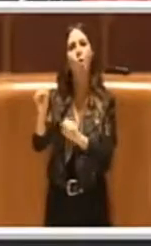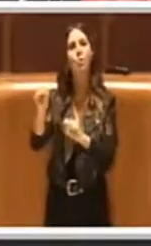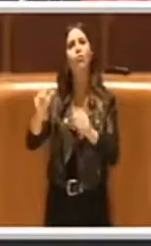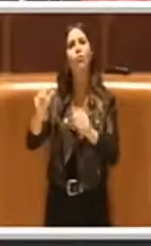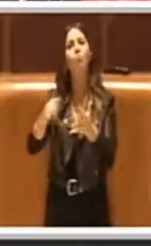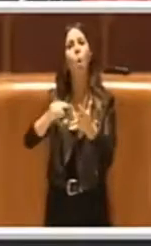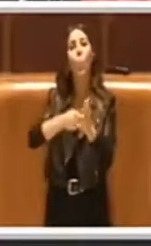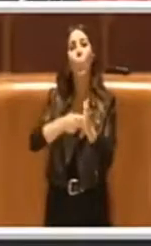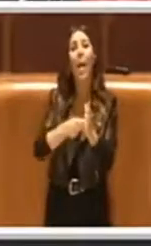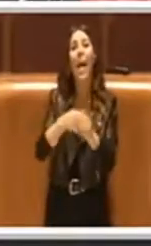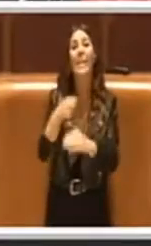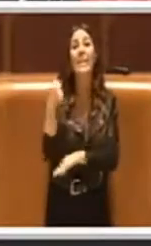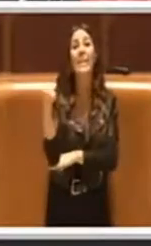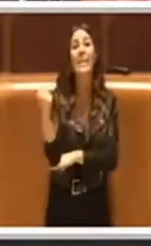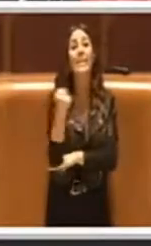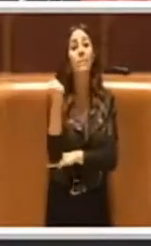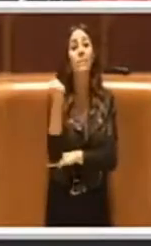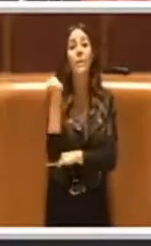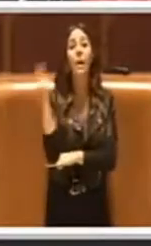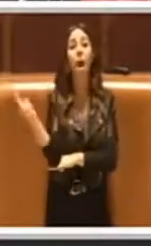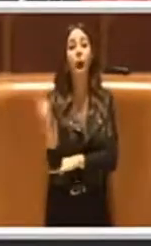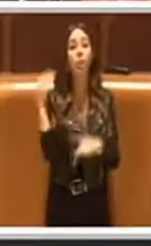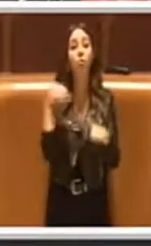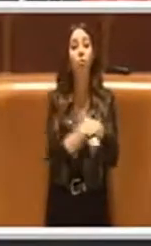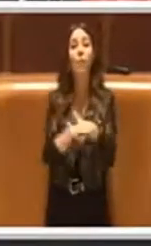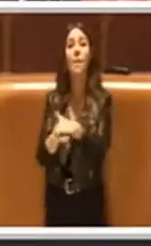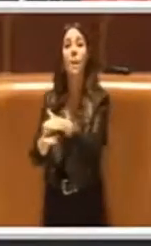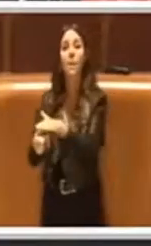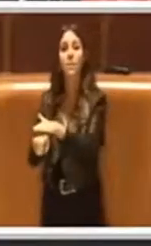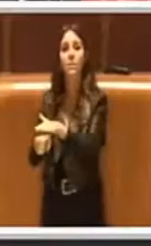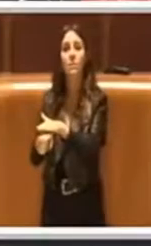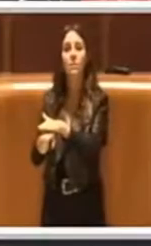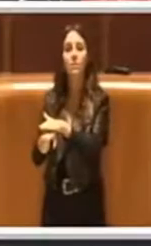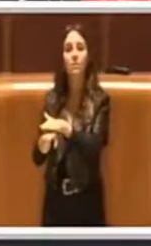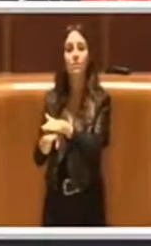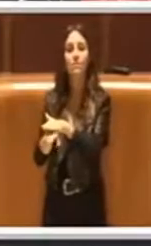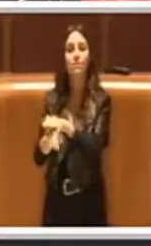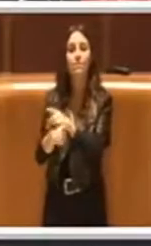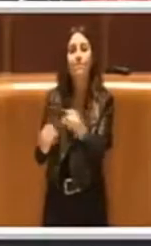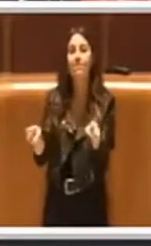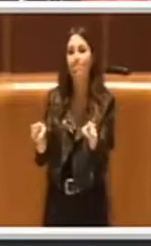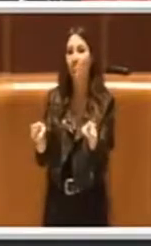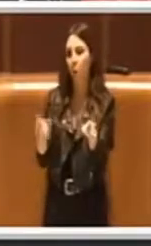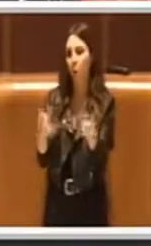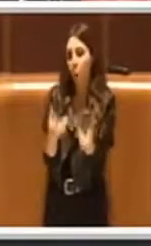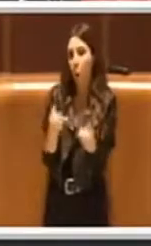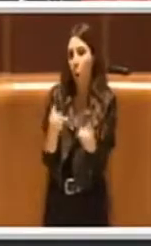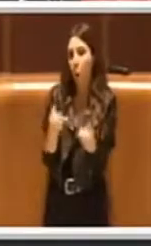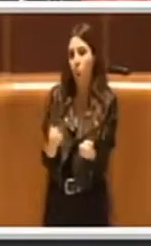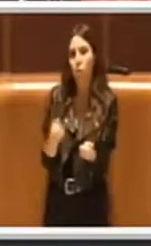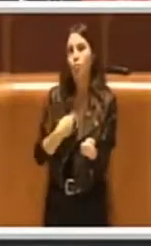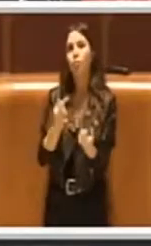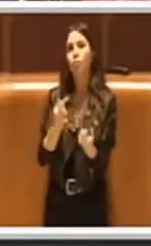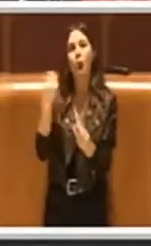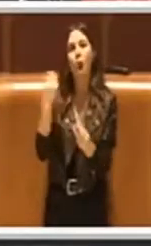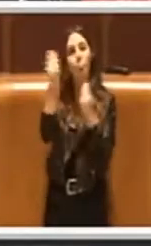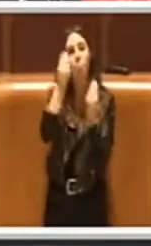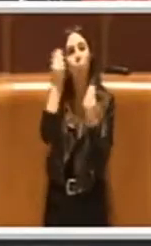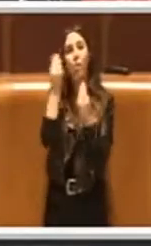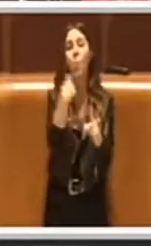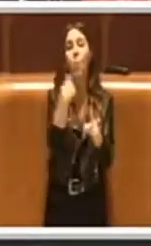servizi cimiteriali col quale non c'era sostanzialmente il parere positivo da parte